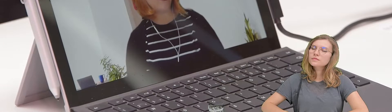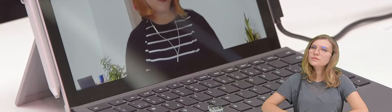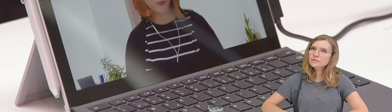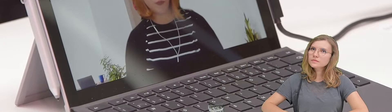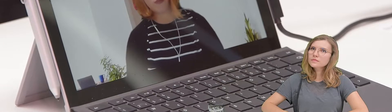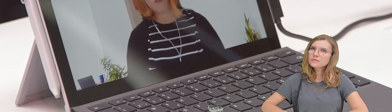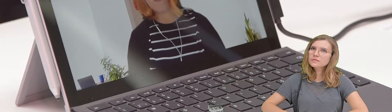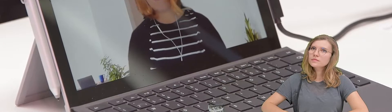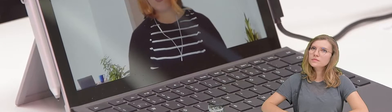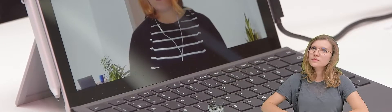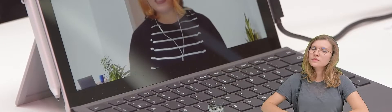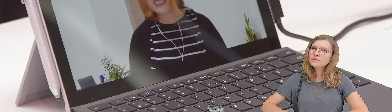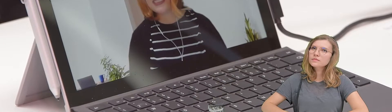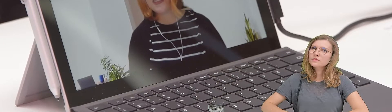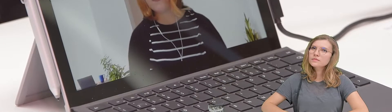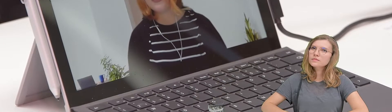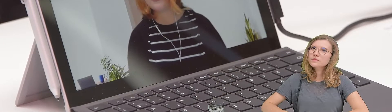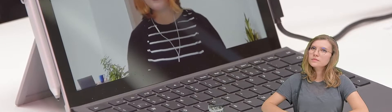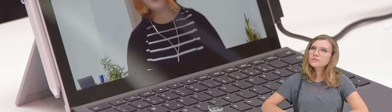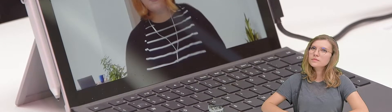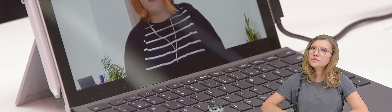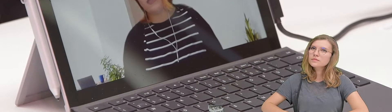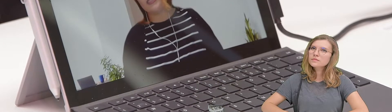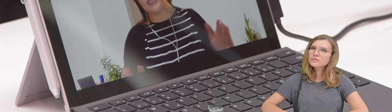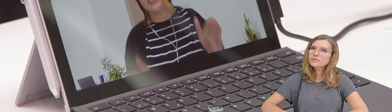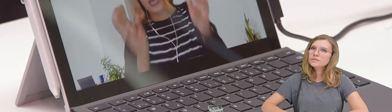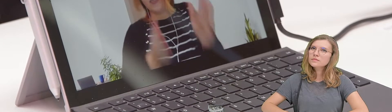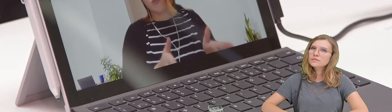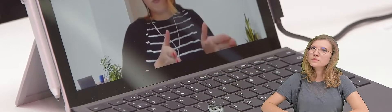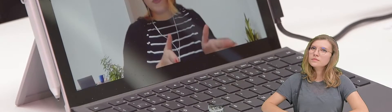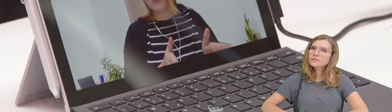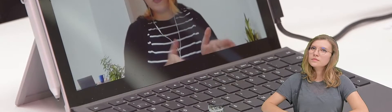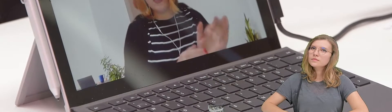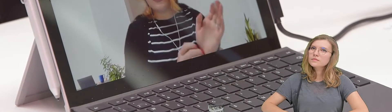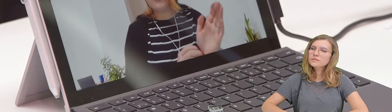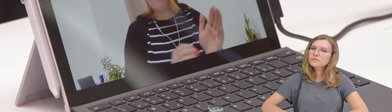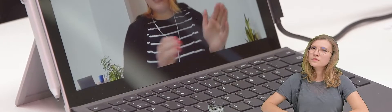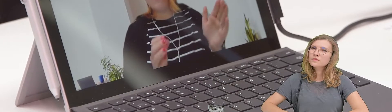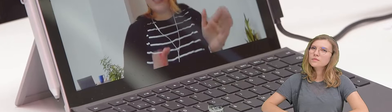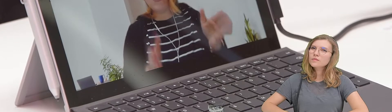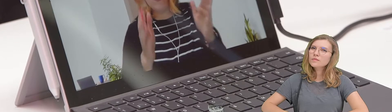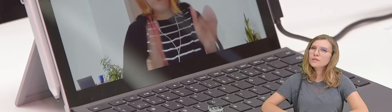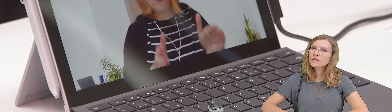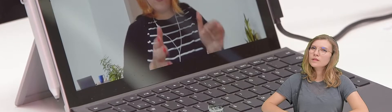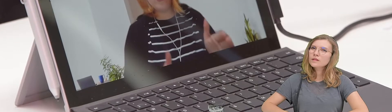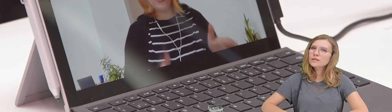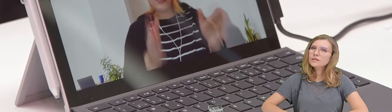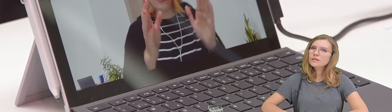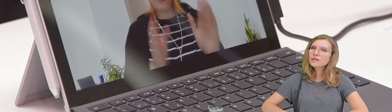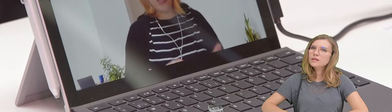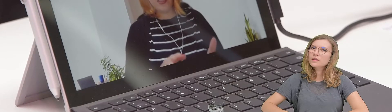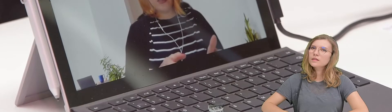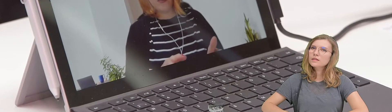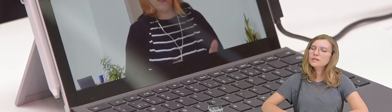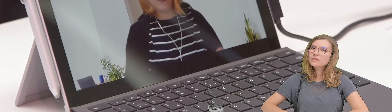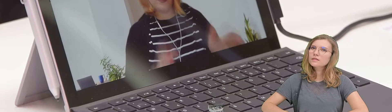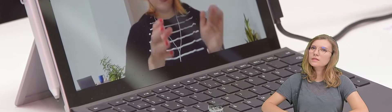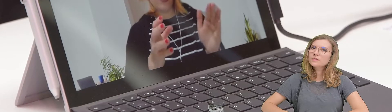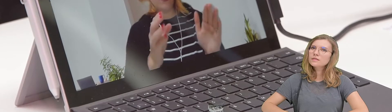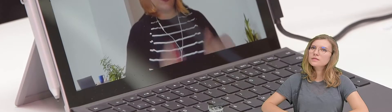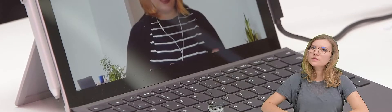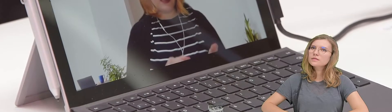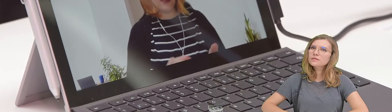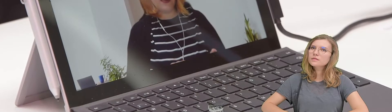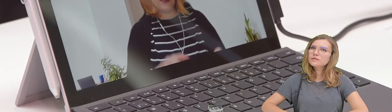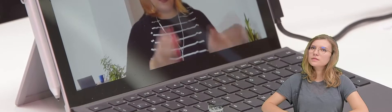aufteilen. Und da ist es ganz witzig, wenn man sagt, die eine Gruppe, die macht mal aus 5 Emojis eine Geschichte. Und wenn die